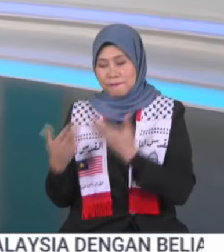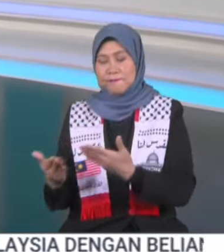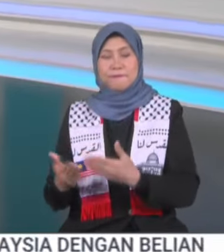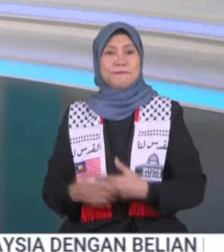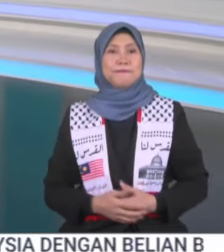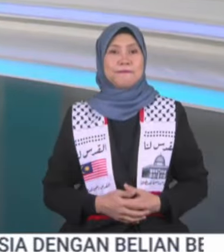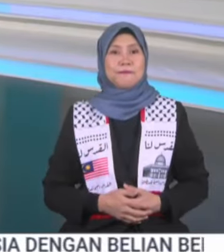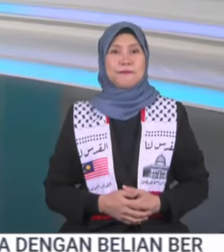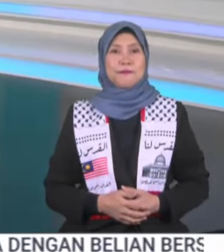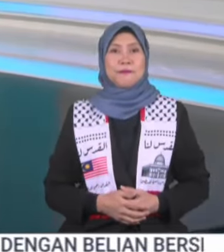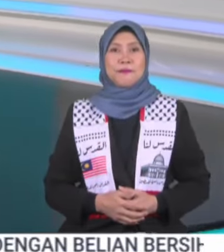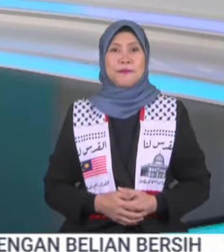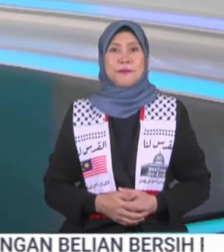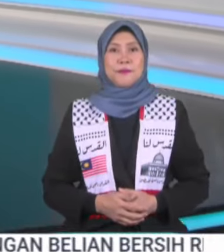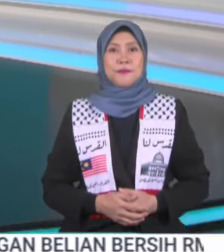suaran